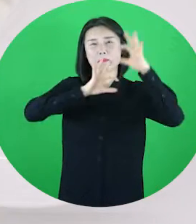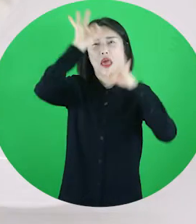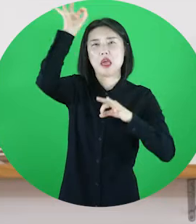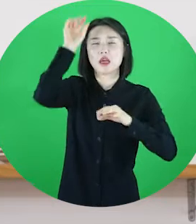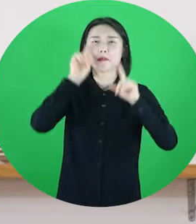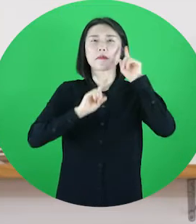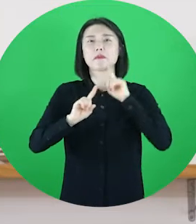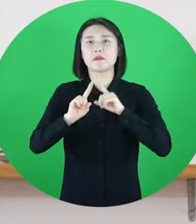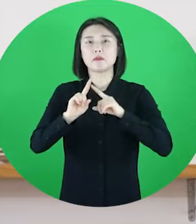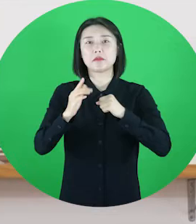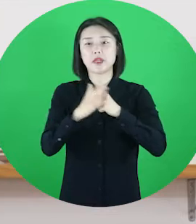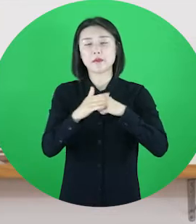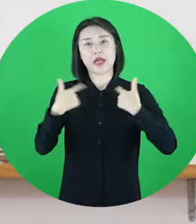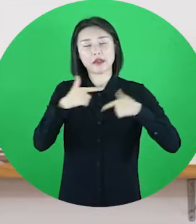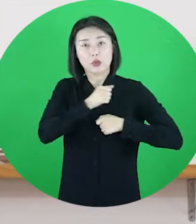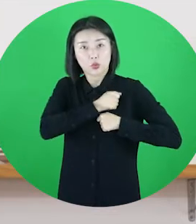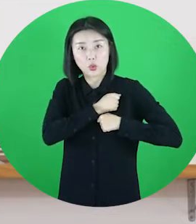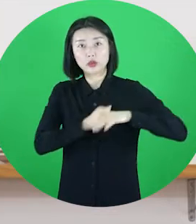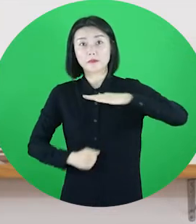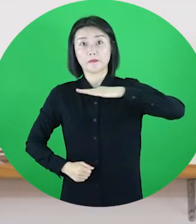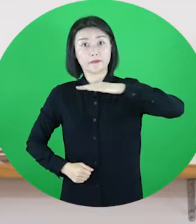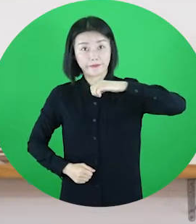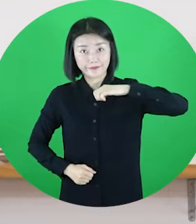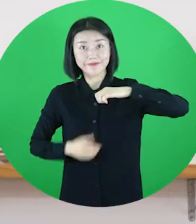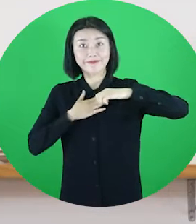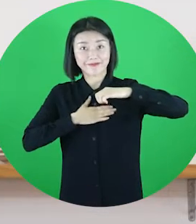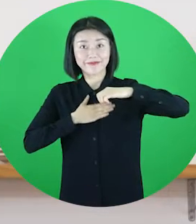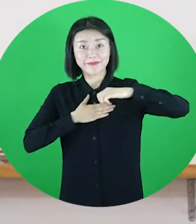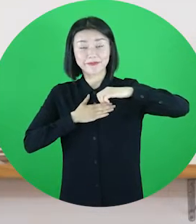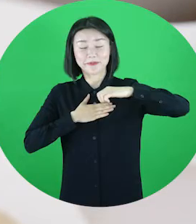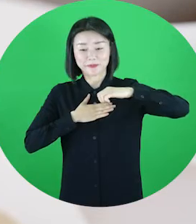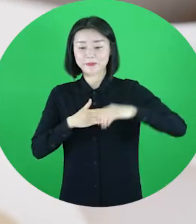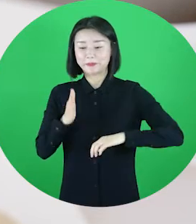거예요. 또 접시에 옮겨주도록 하겠습니다.